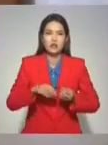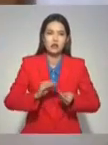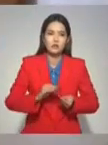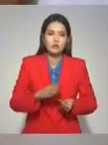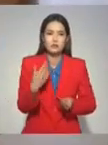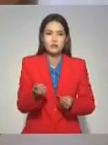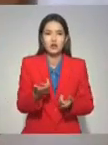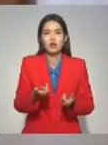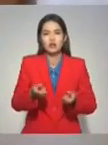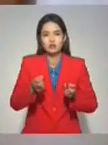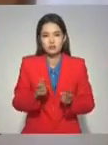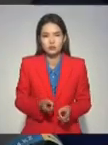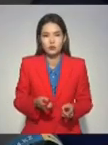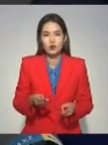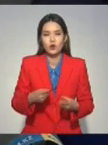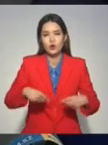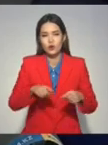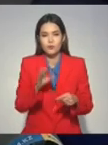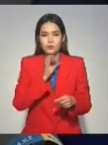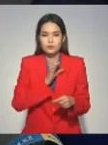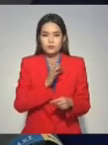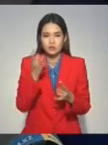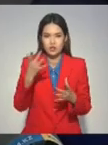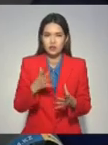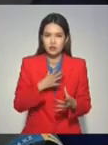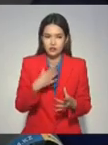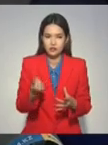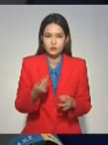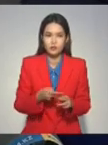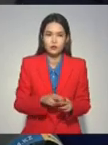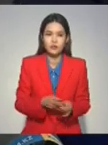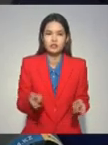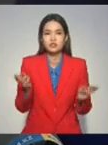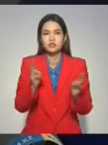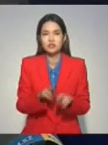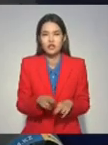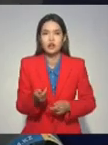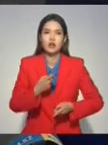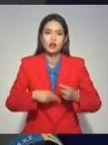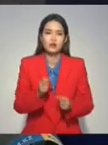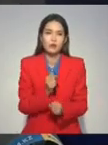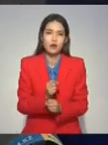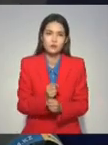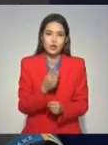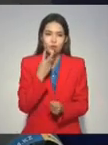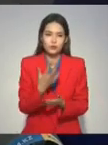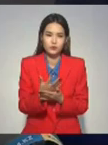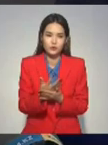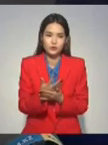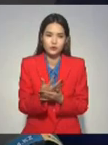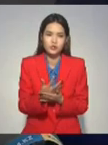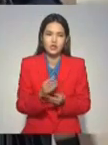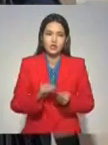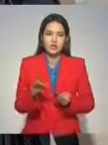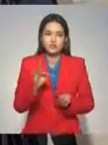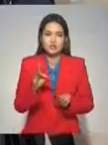Жасыл пакетпен орап бір ағашты қойып кеткенбіз сол жерге. И өзім жаңа таңертең қайтып сағат 7-те орып қарағанда сол отметка уже